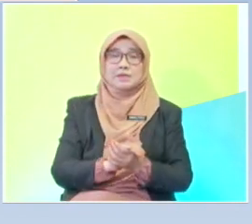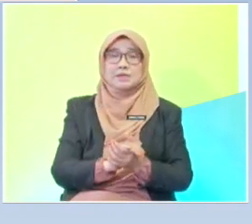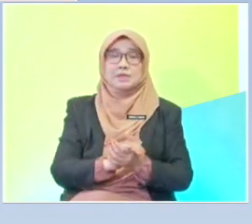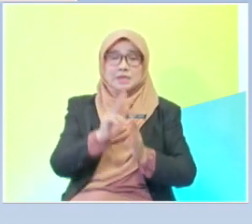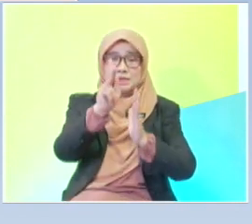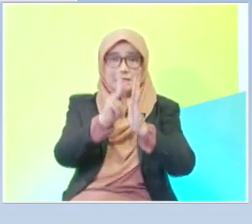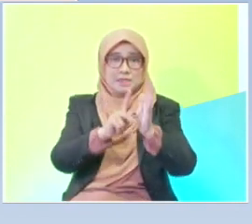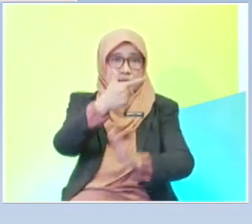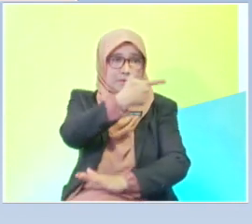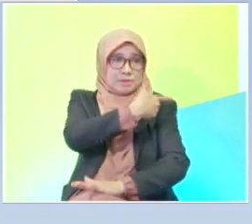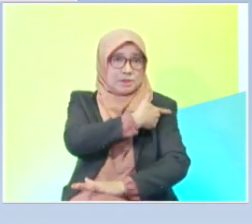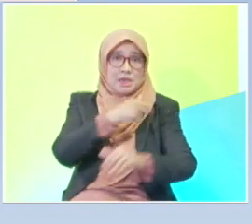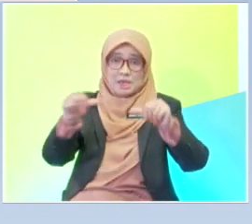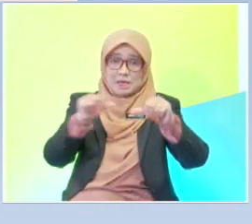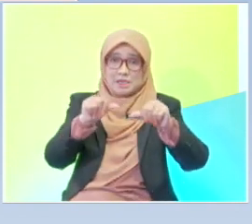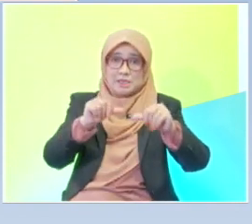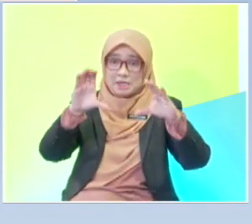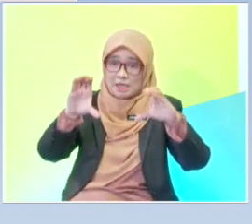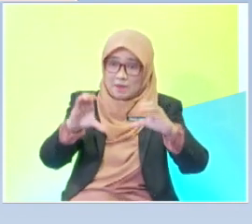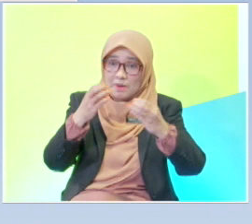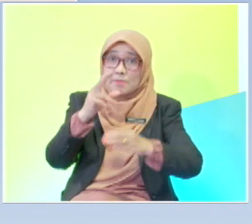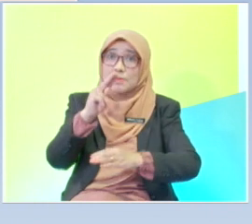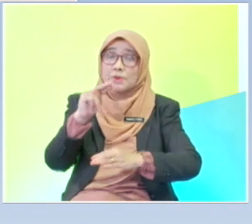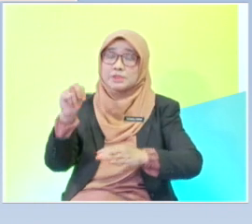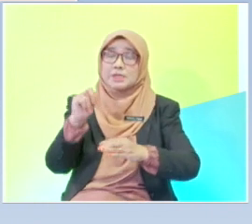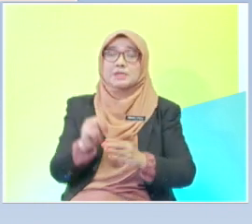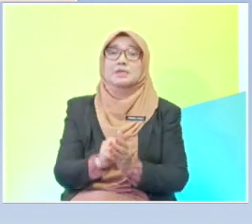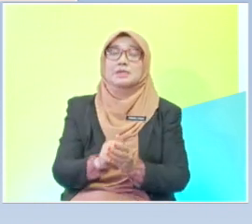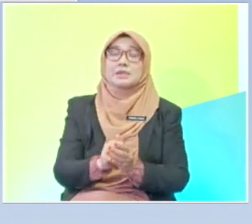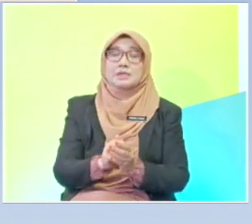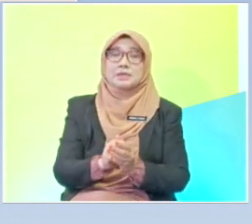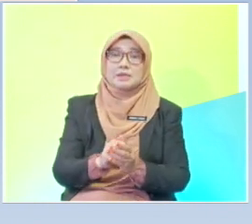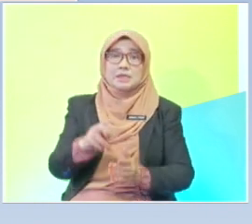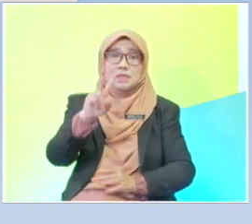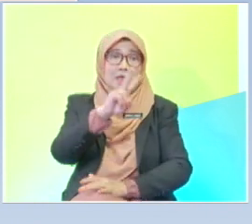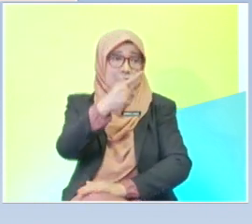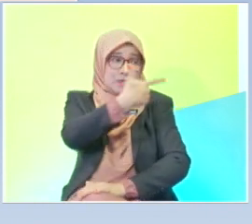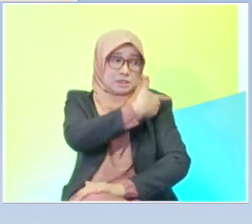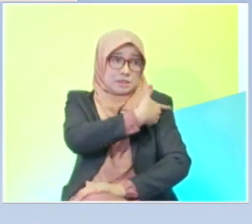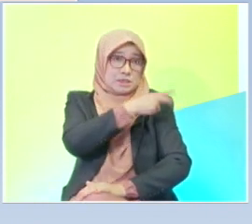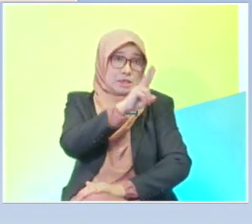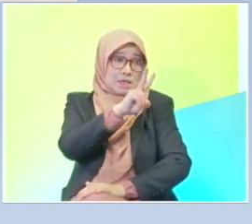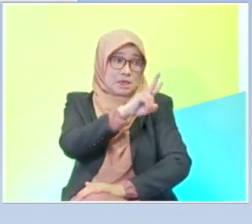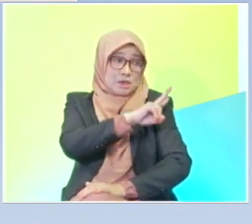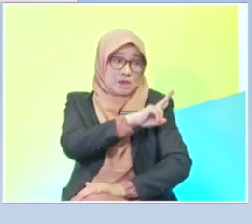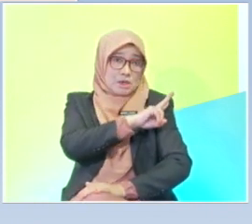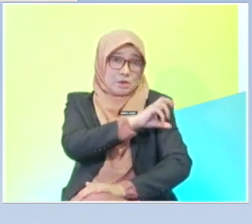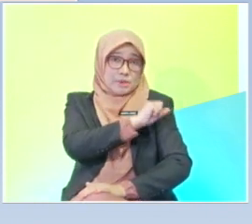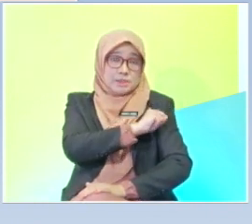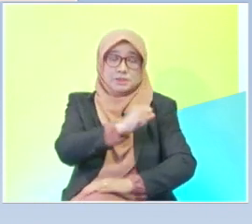keimunan aktif buatan. Okey, keimunan aktif buatan terhasil apabila vaksin yang mengandungi patogen yang mati atau